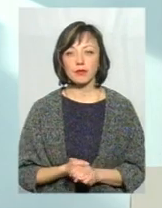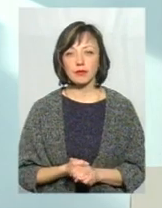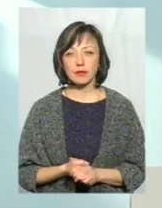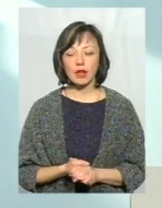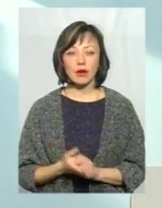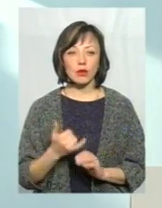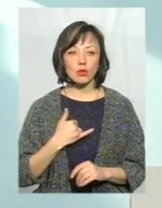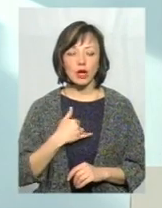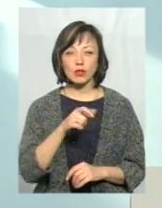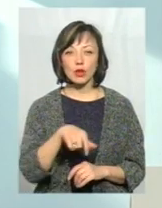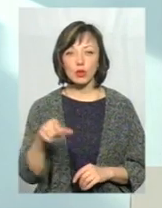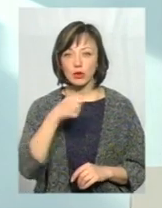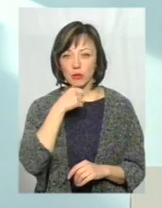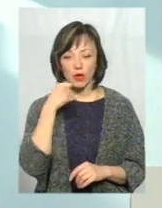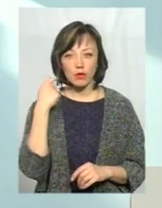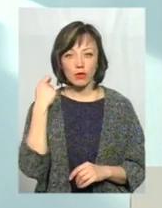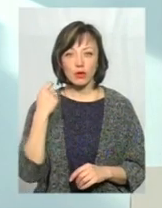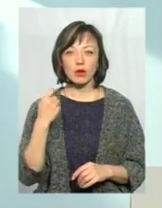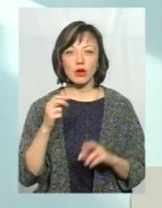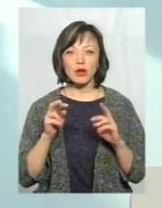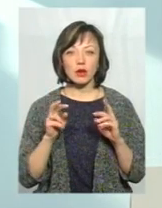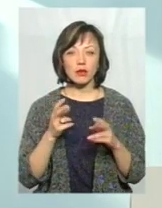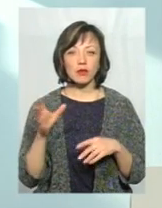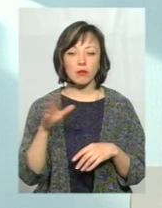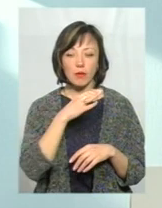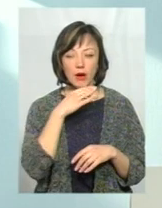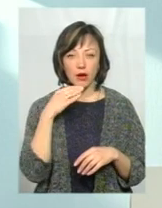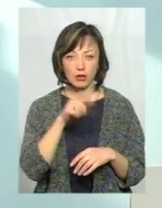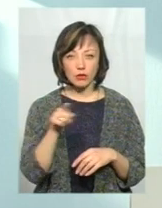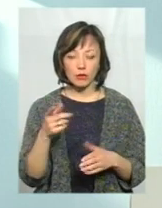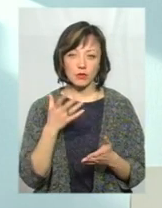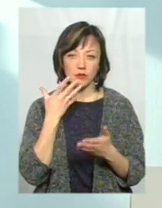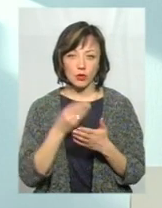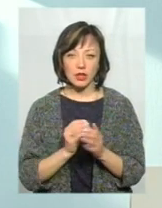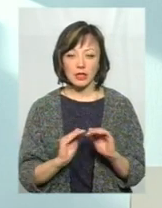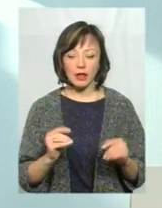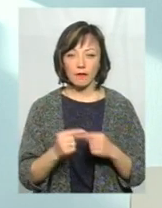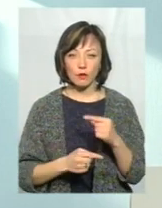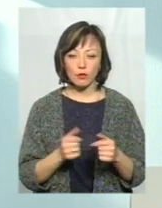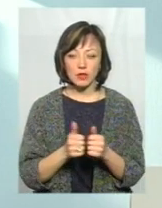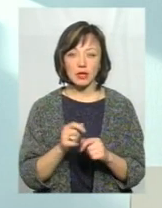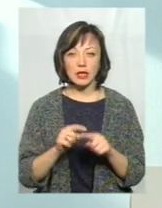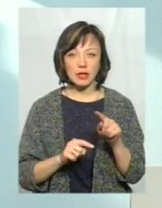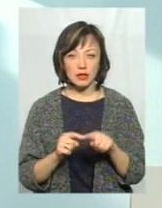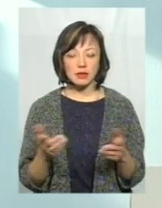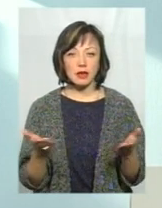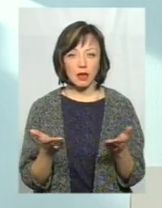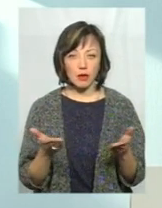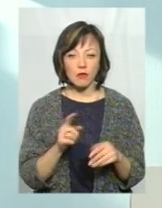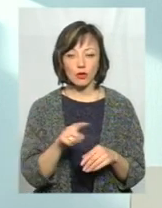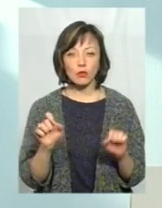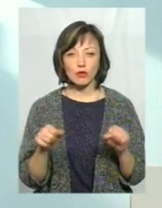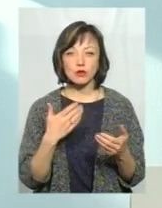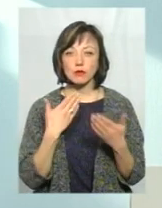У нас люди похилого віку, велика кількість із них, мають своїх дітей, онуків, близьких та рідних, з якими вони